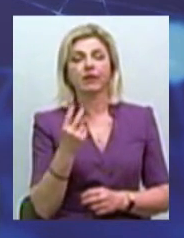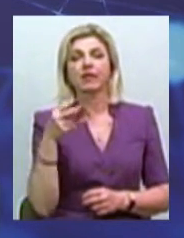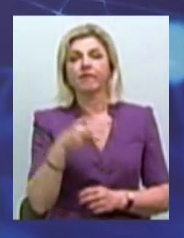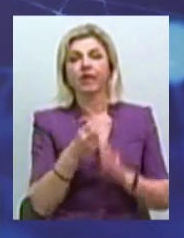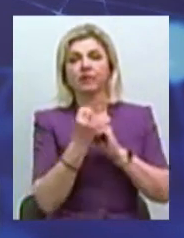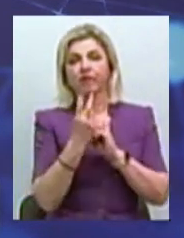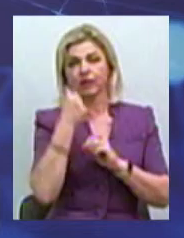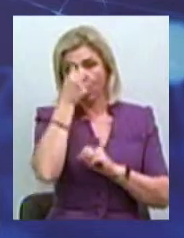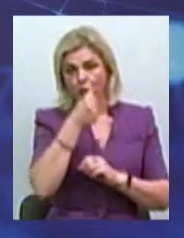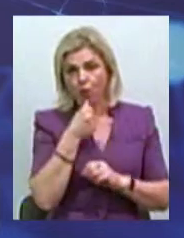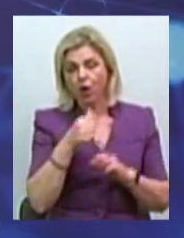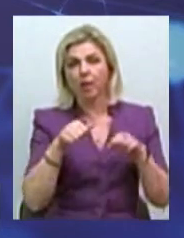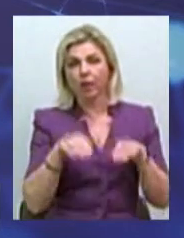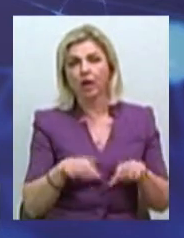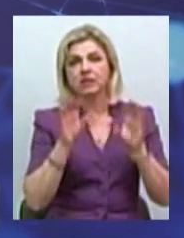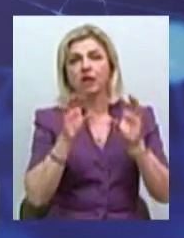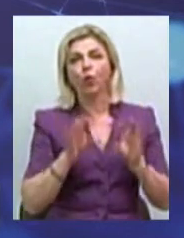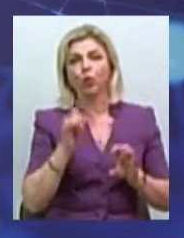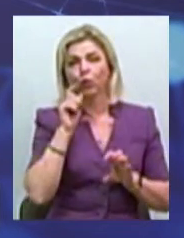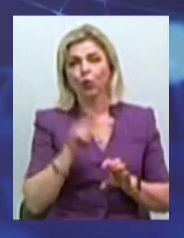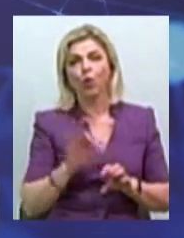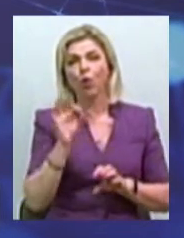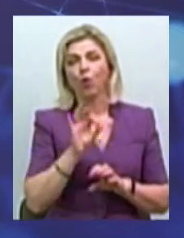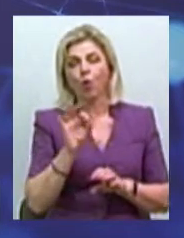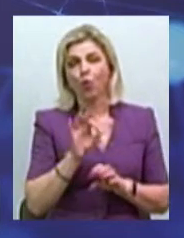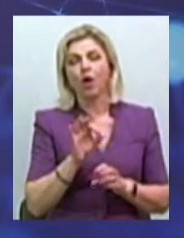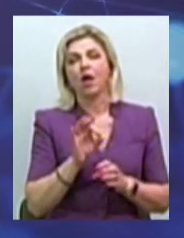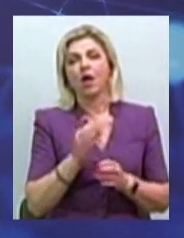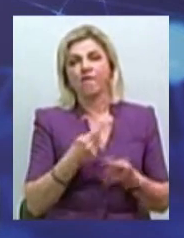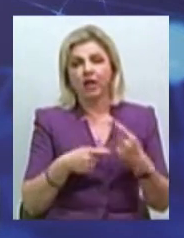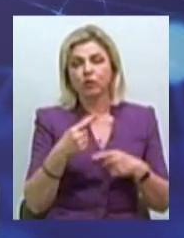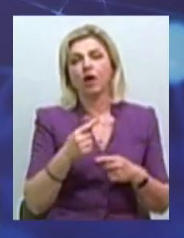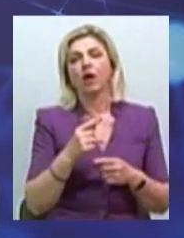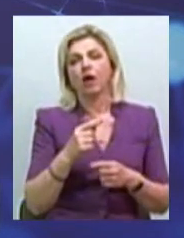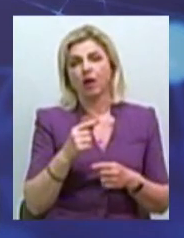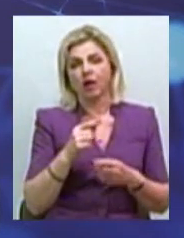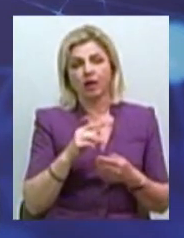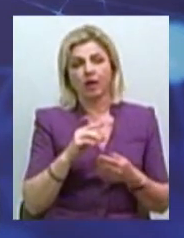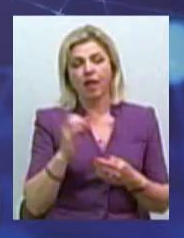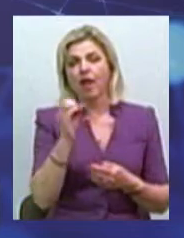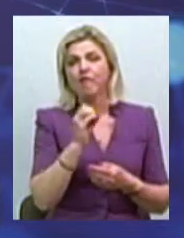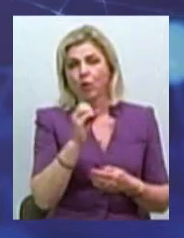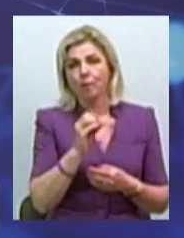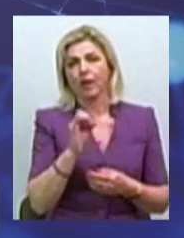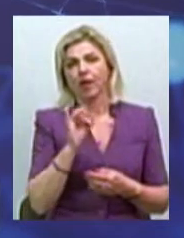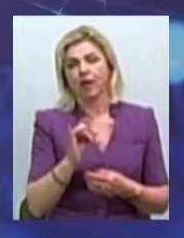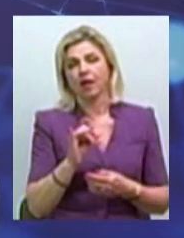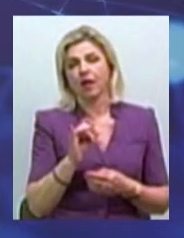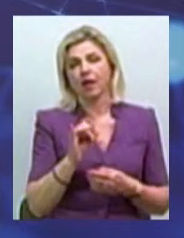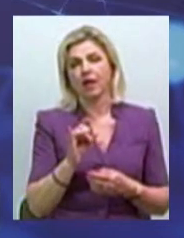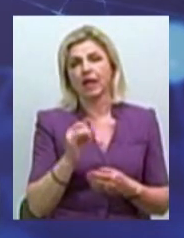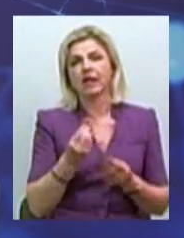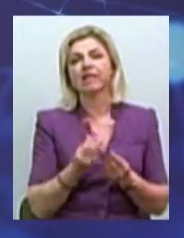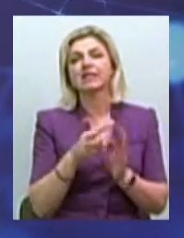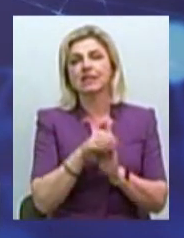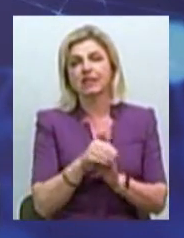2012 року прийнято закон України про ратифікацію фінансової угоди між Україною та Європейським інвестиційним банком.